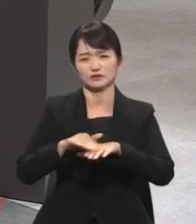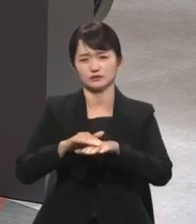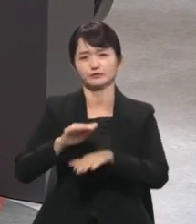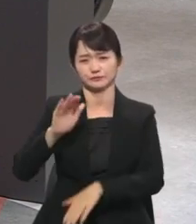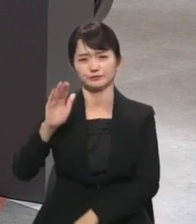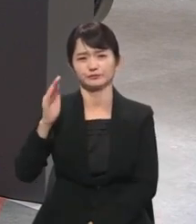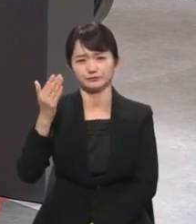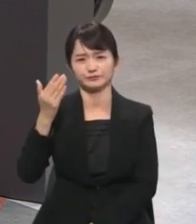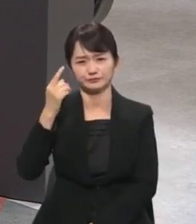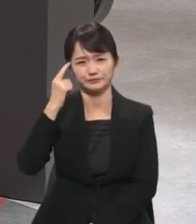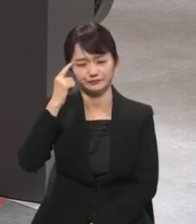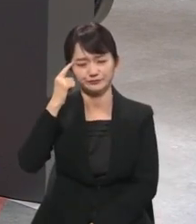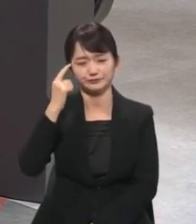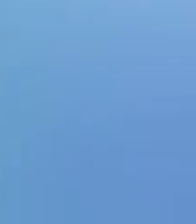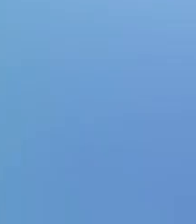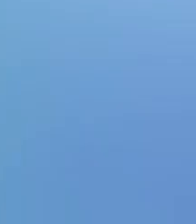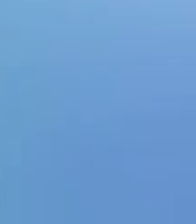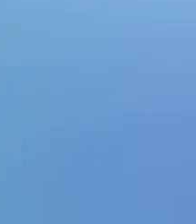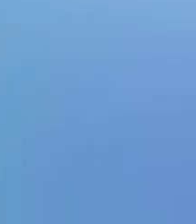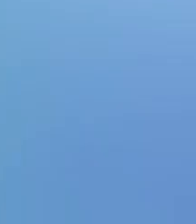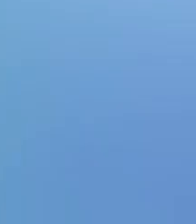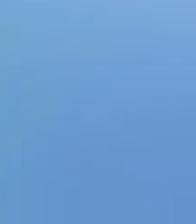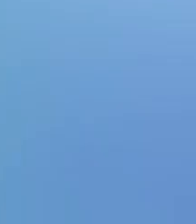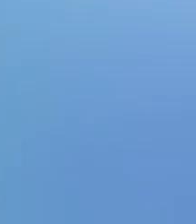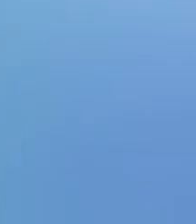되겠다 이런 생각이 듭니다